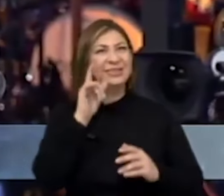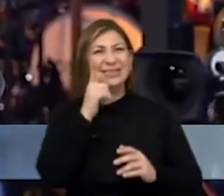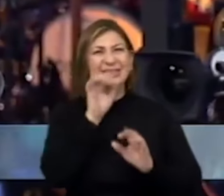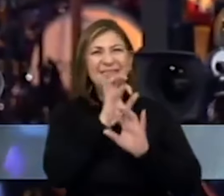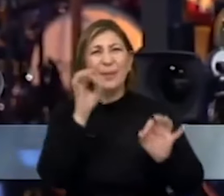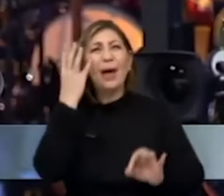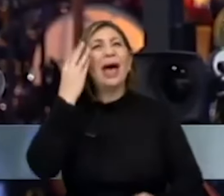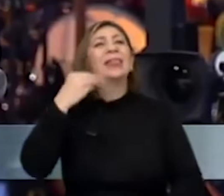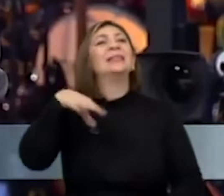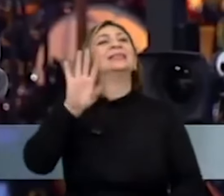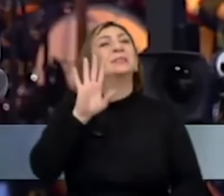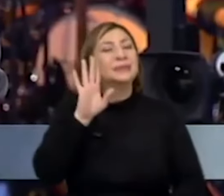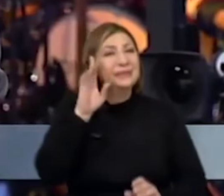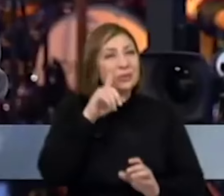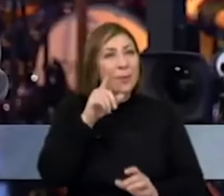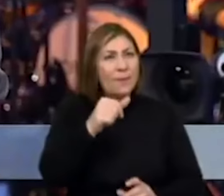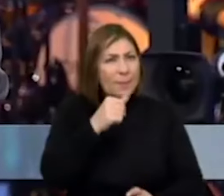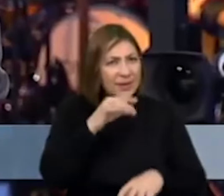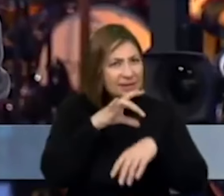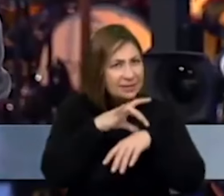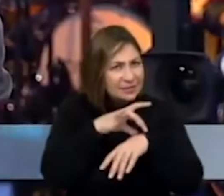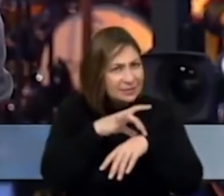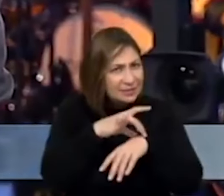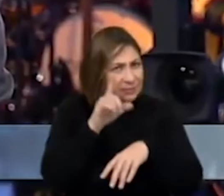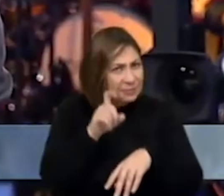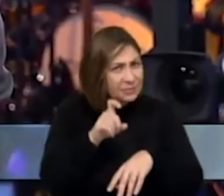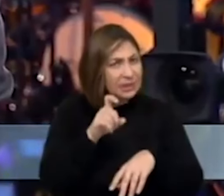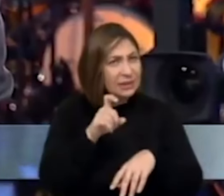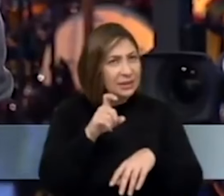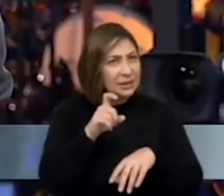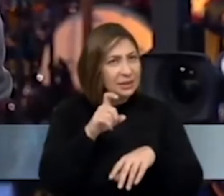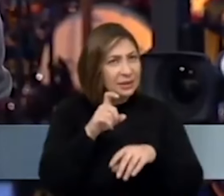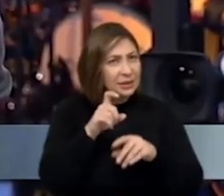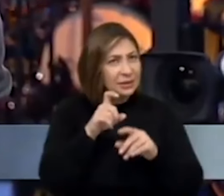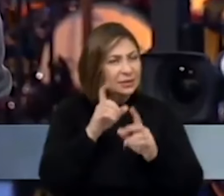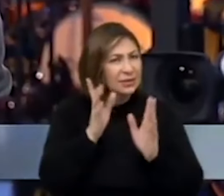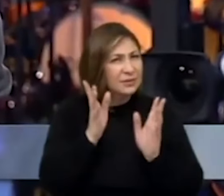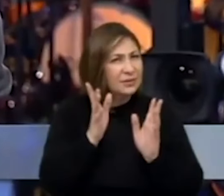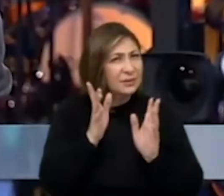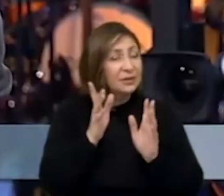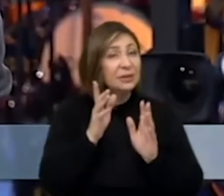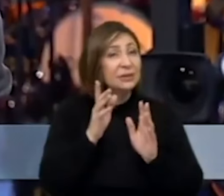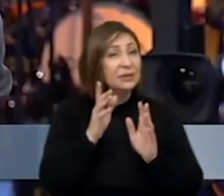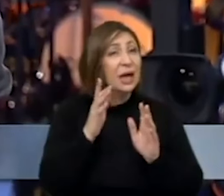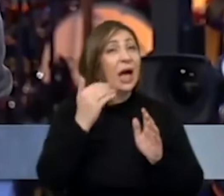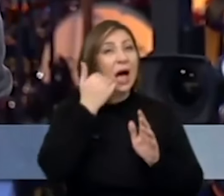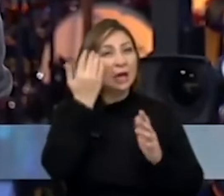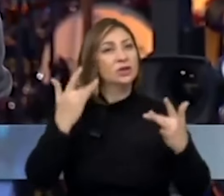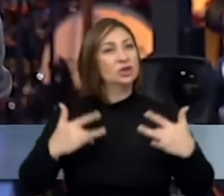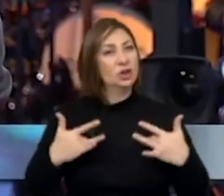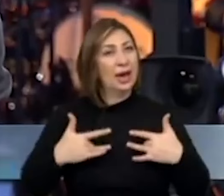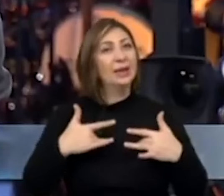tam anlaşılamaması dolayısıyla babanız rahatsız ve terminal dönemde dediniz. Akciğer